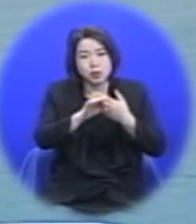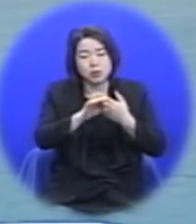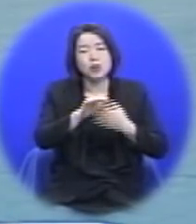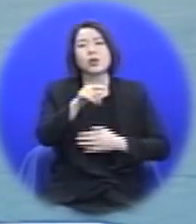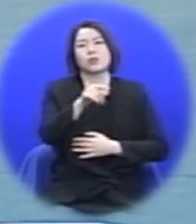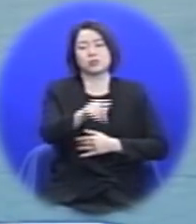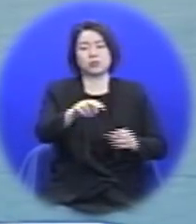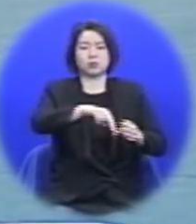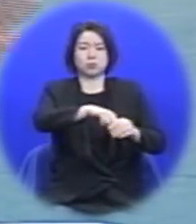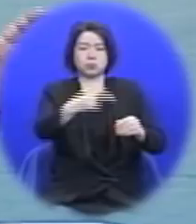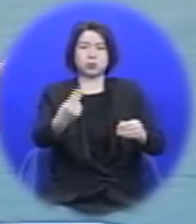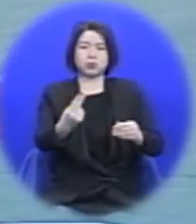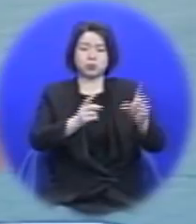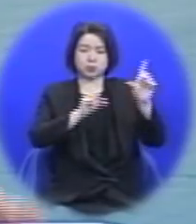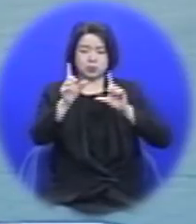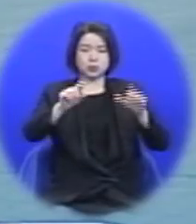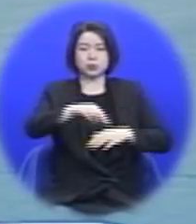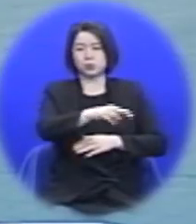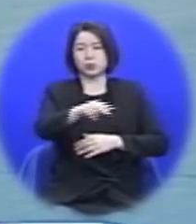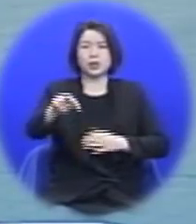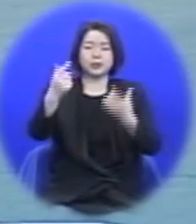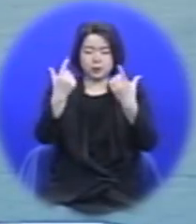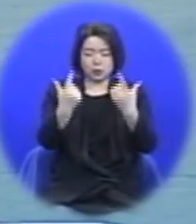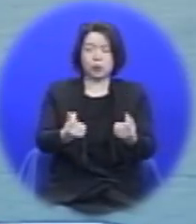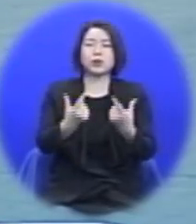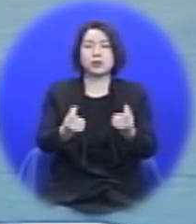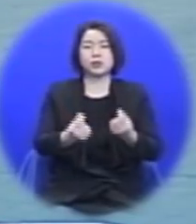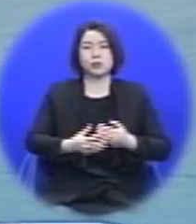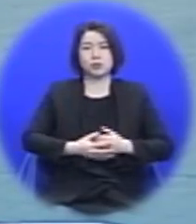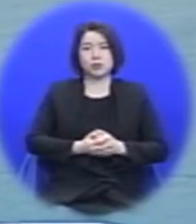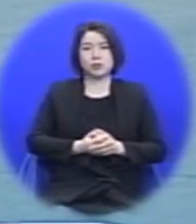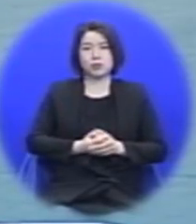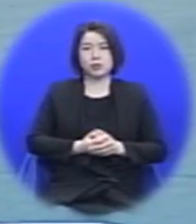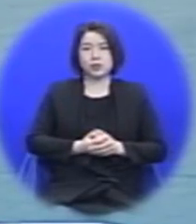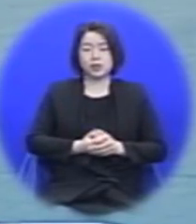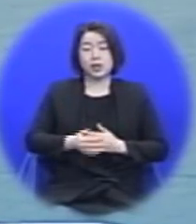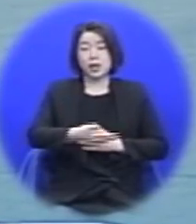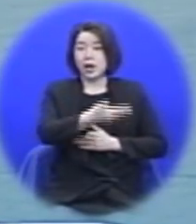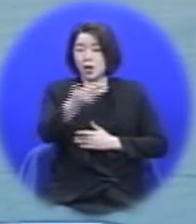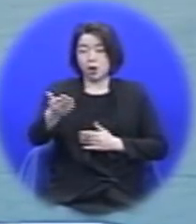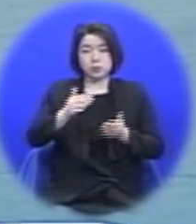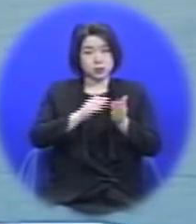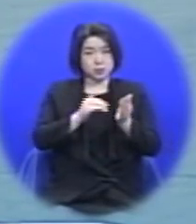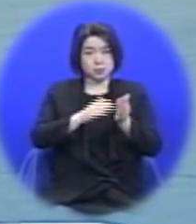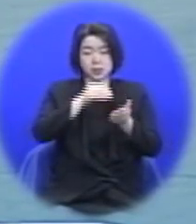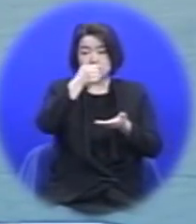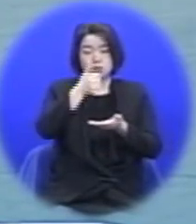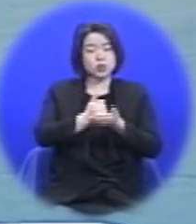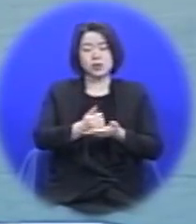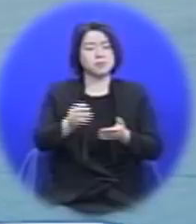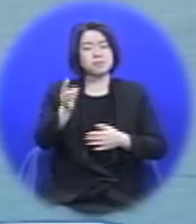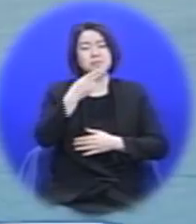벌거벗은 모습으로 돌아다니는 것이라는 거예요. 여러분, 은밀한 죄는